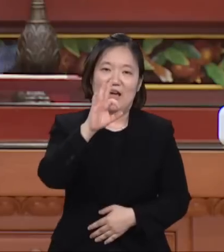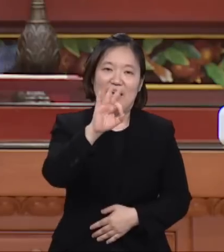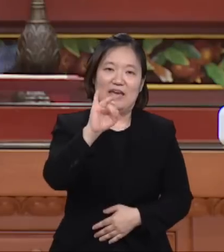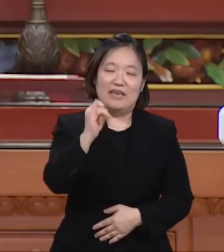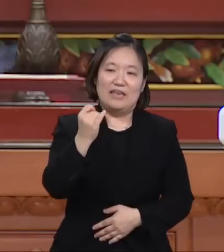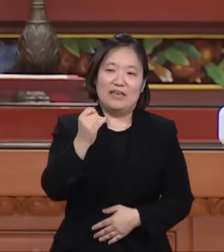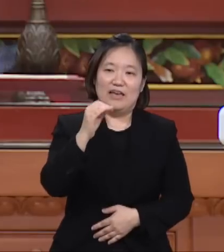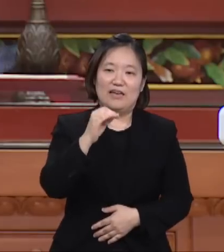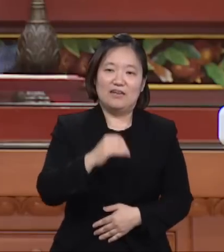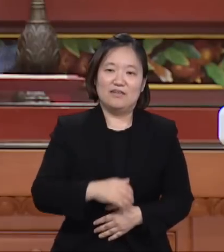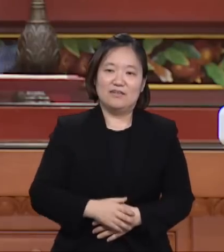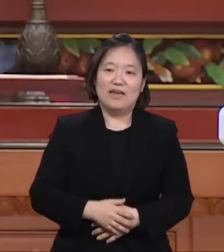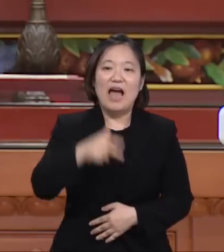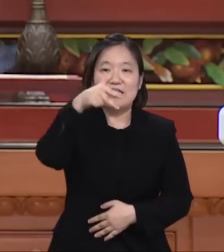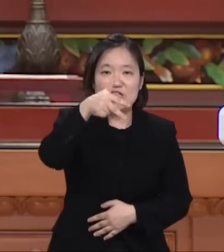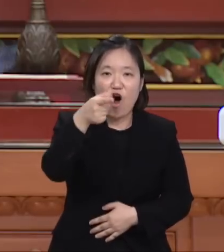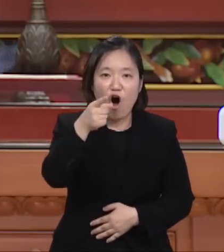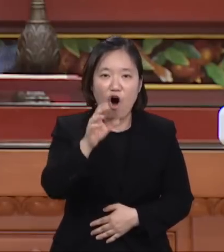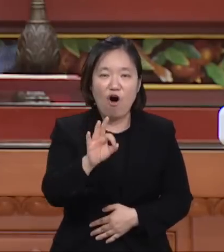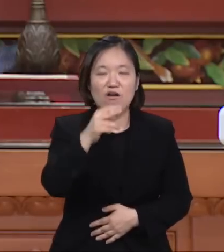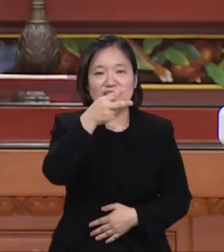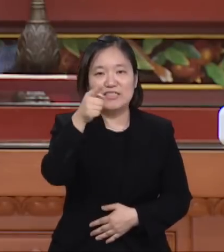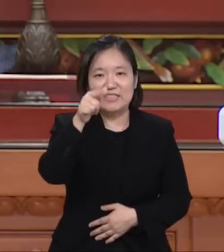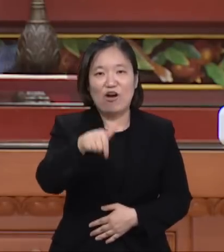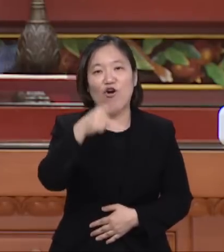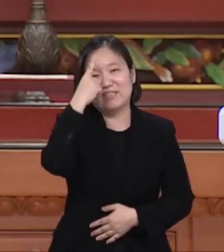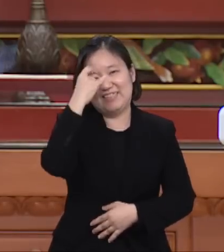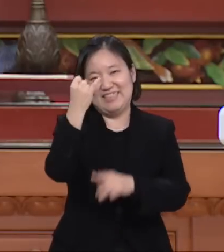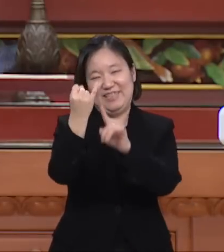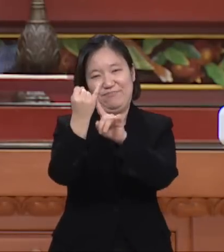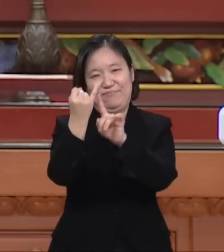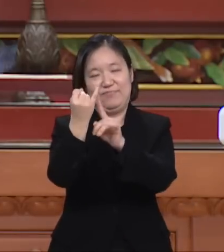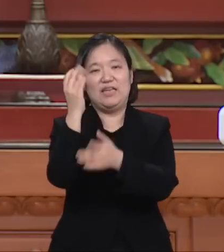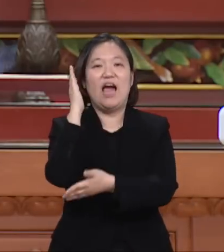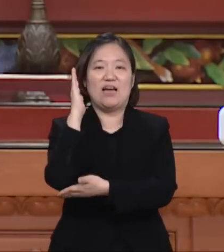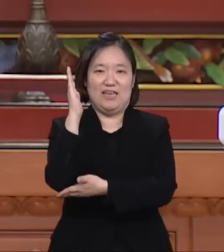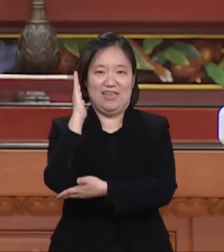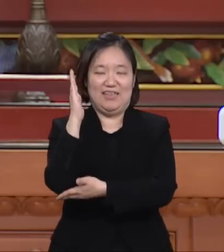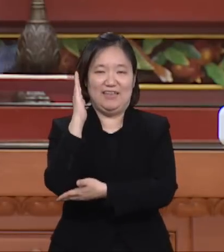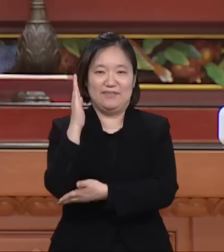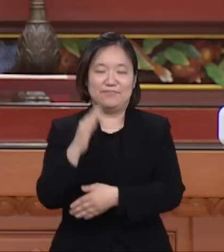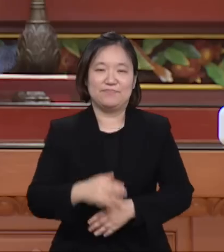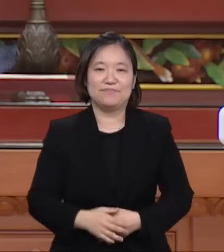선언 90살이 넘은 정덕 스님의 이야기가 되겠습니다